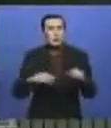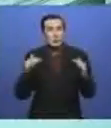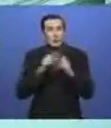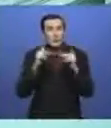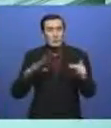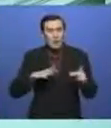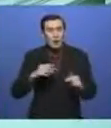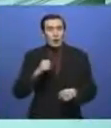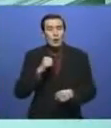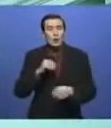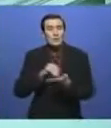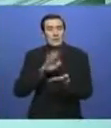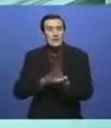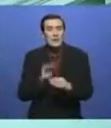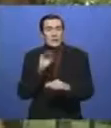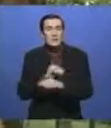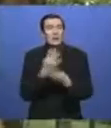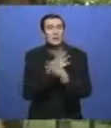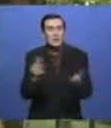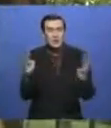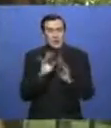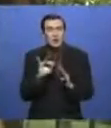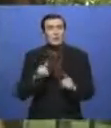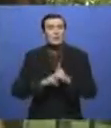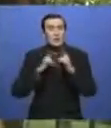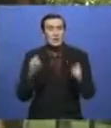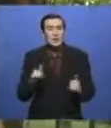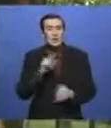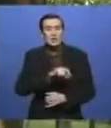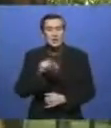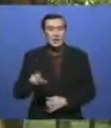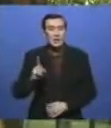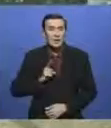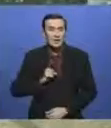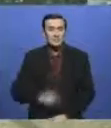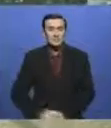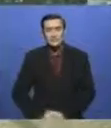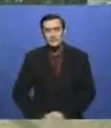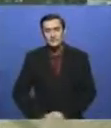решено установить дополнительное ограждение и увеличить штат охраны